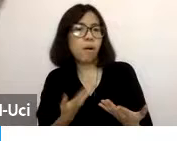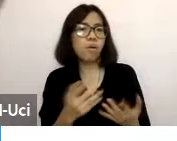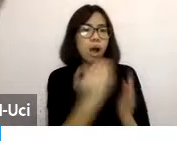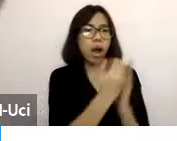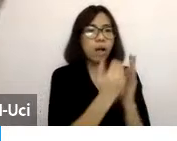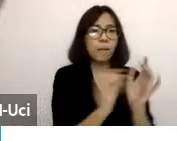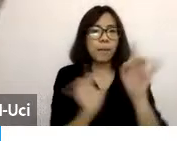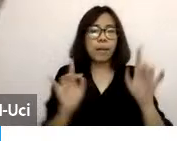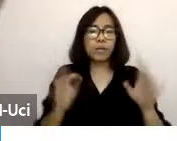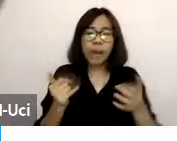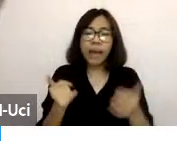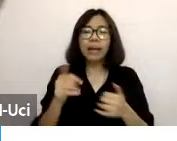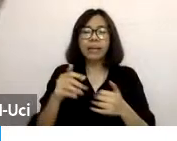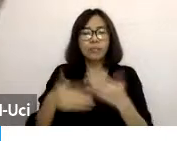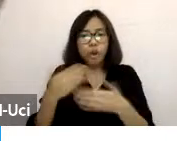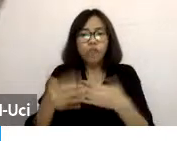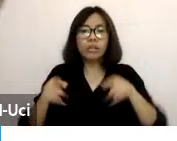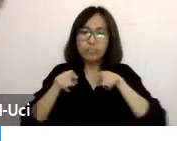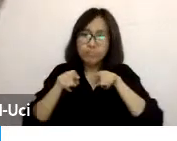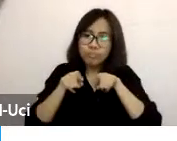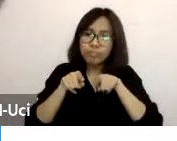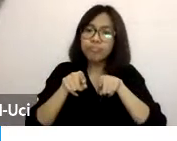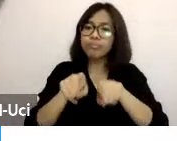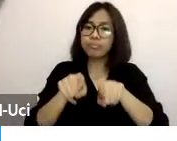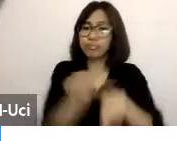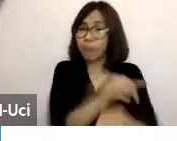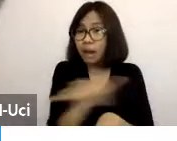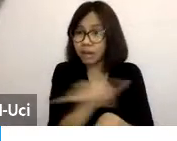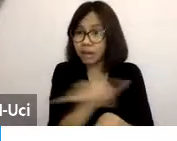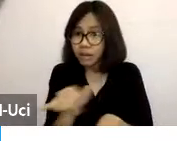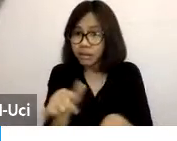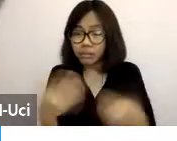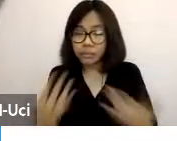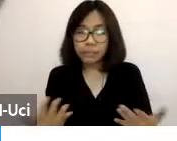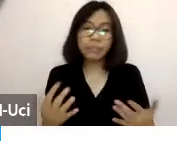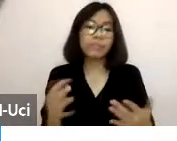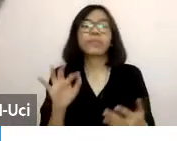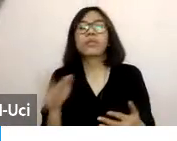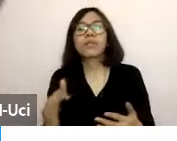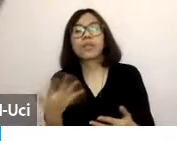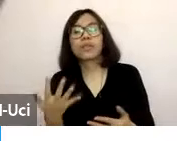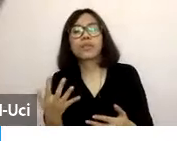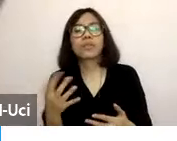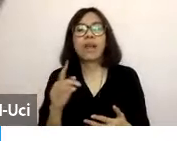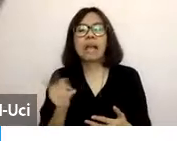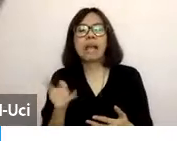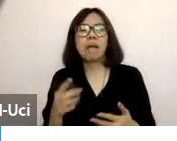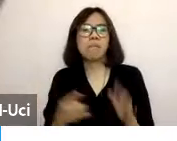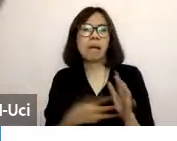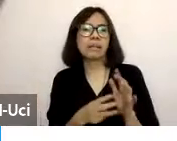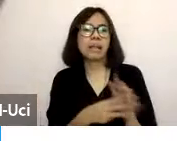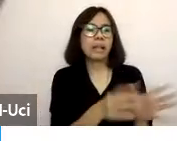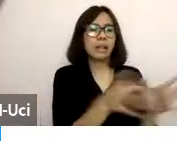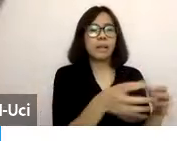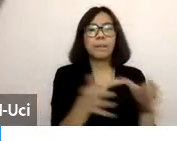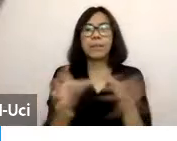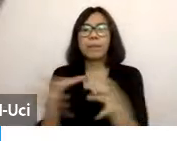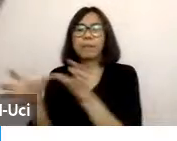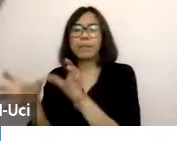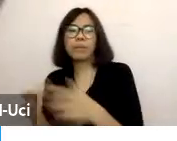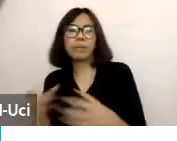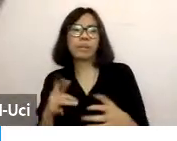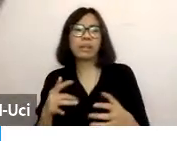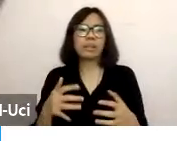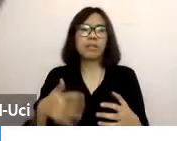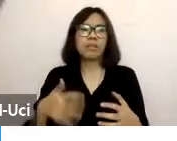lalu mungkin hal yang seringkali kita muncul dan rekan soale barange ego sektoral it ini yang berkaitan dengan konteks